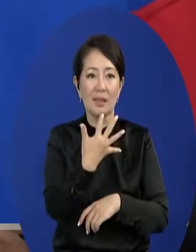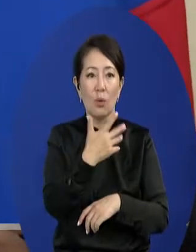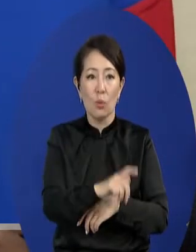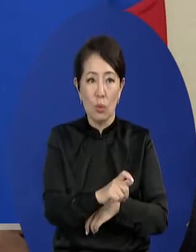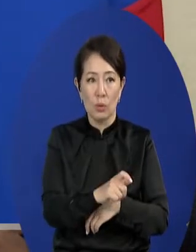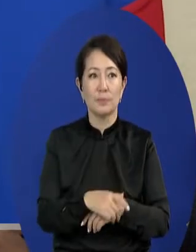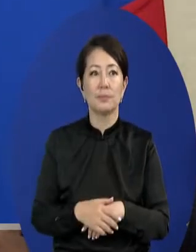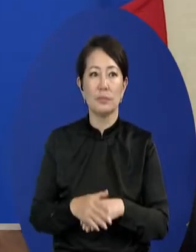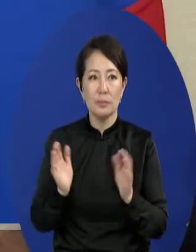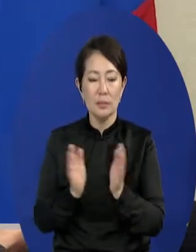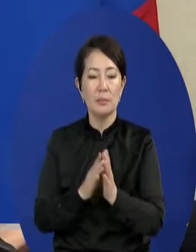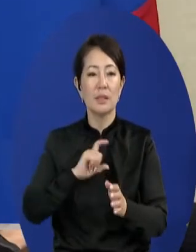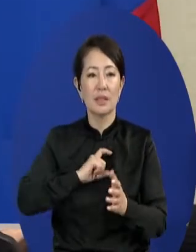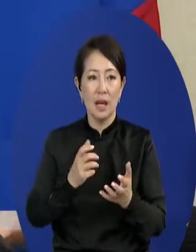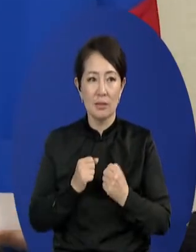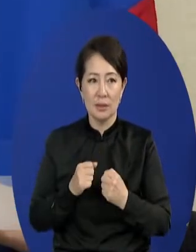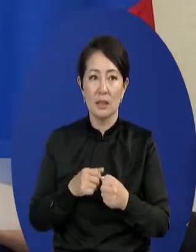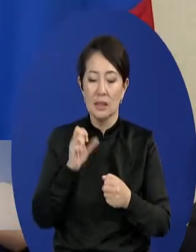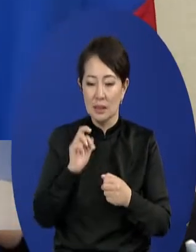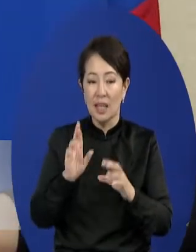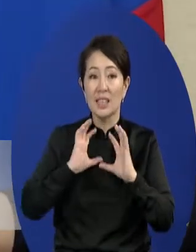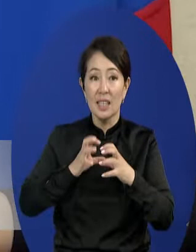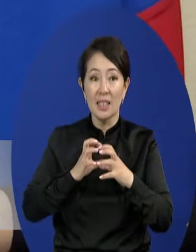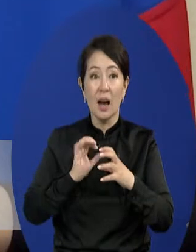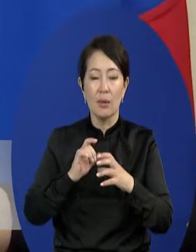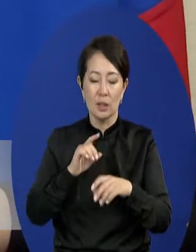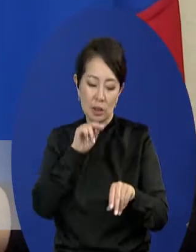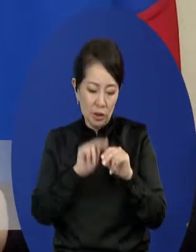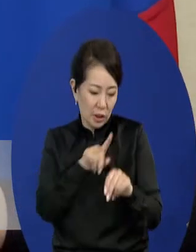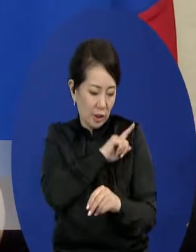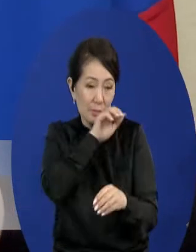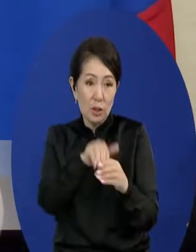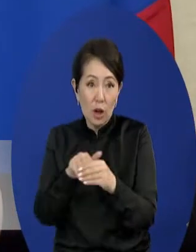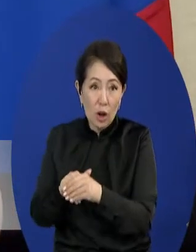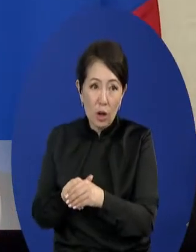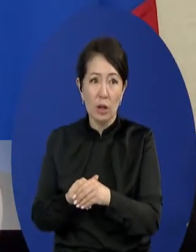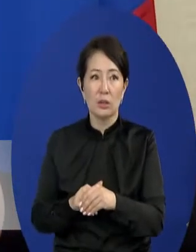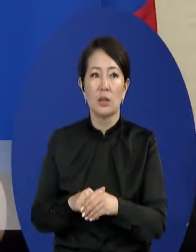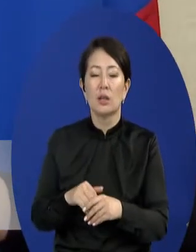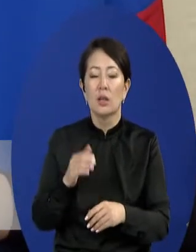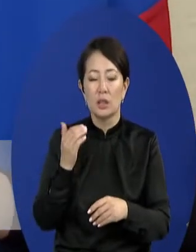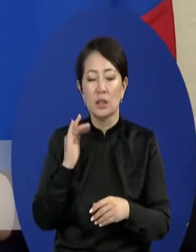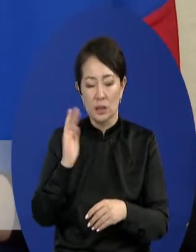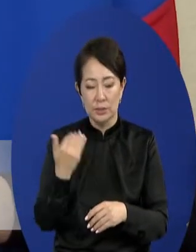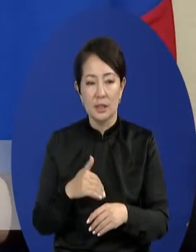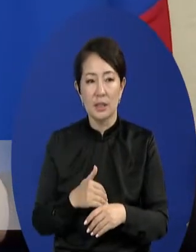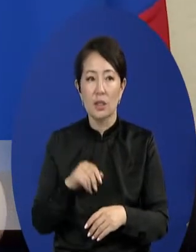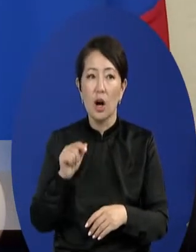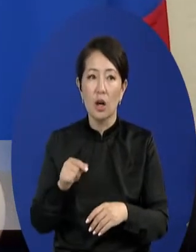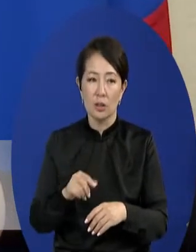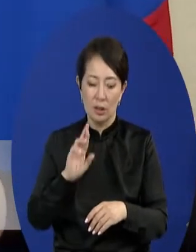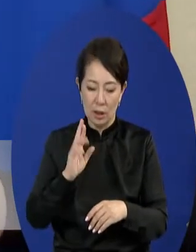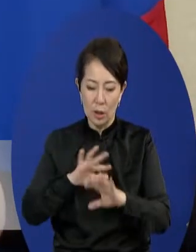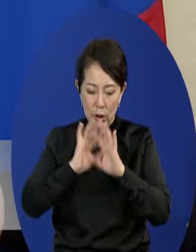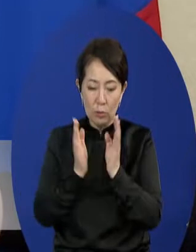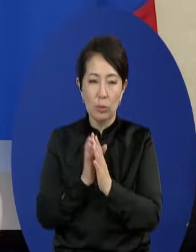тамирчин. Яг хэрэг авсмаа. Сая бол дэлхийн аваргаар бид сорилог тэмцээн гэсэн утгаараа юм дорсон байгаа. Одоо бол яг бүх